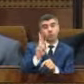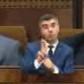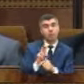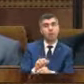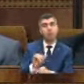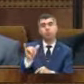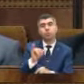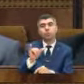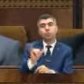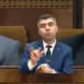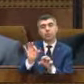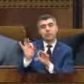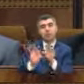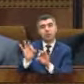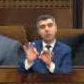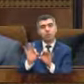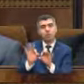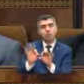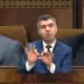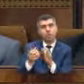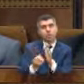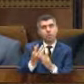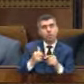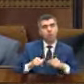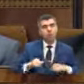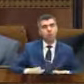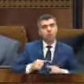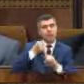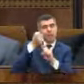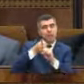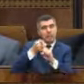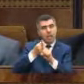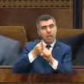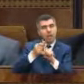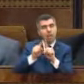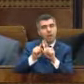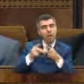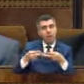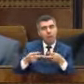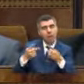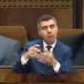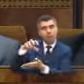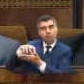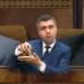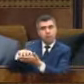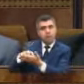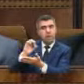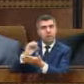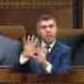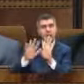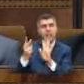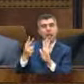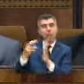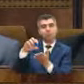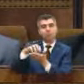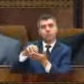هي استراتيجيتكم واستراتيجية وزارتكم لإصلاح مجال الاستثمارات وإدماج المراكز الجهوية للاستثمار ضمن هذا